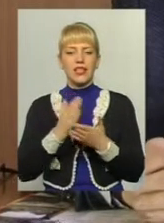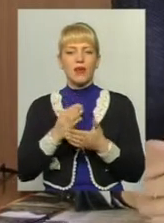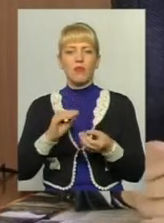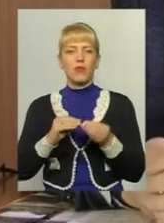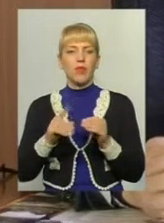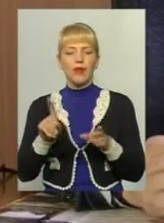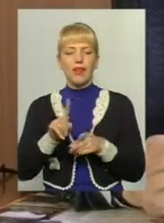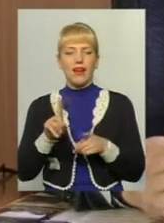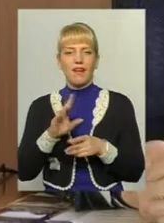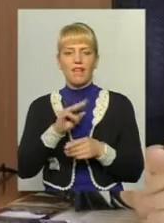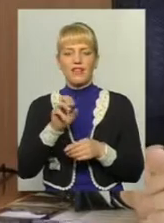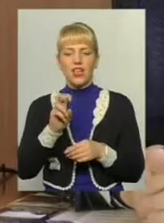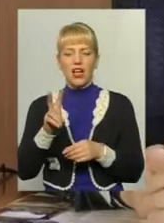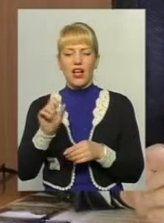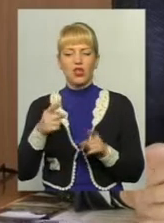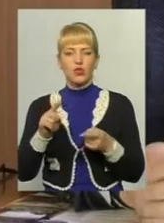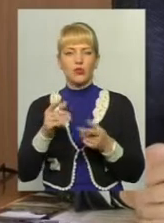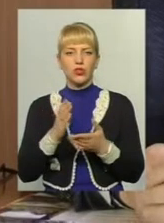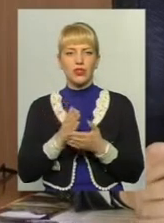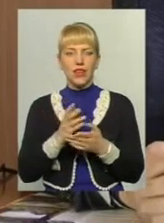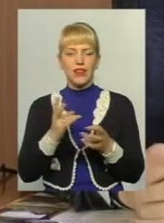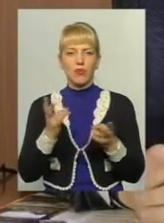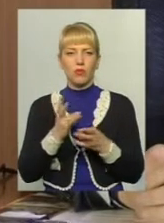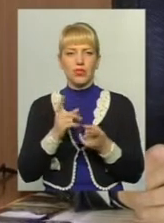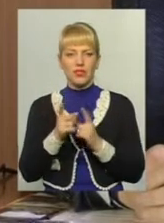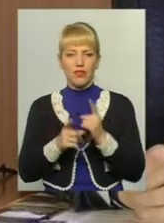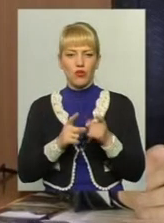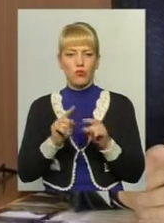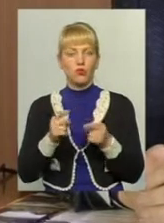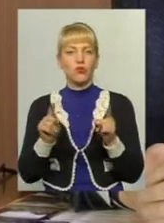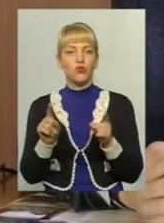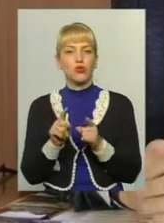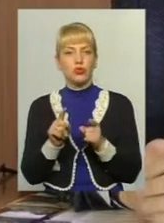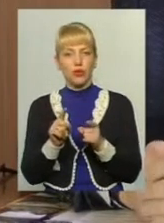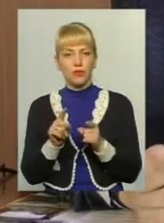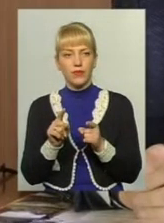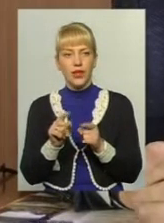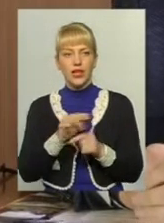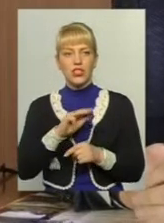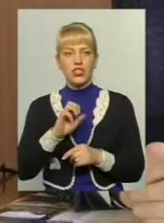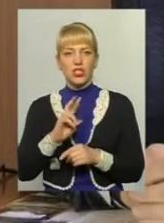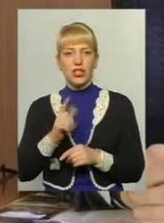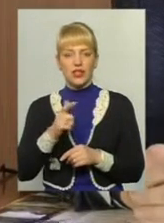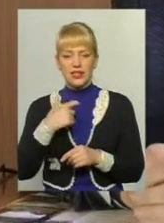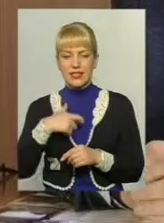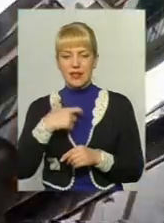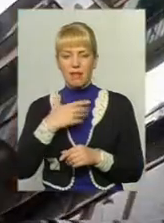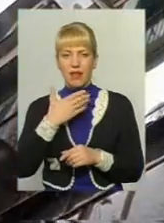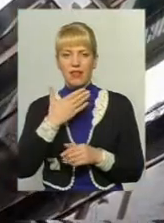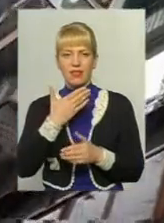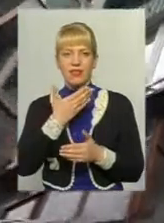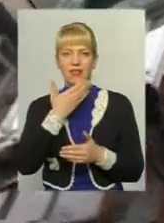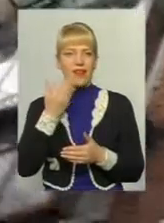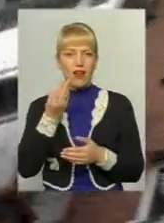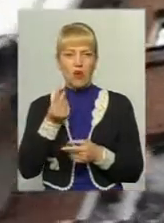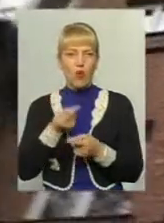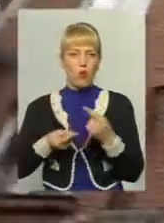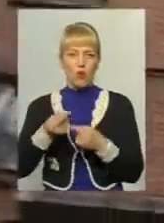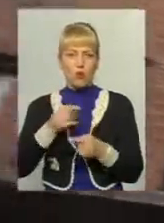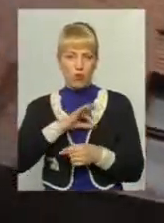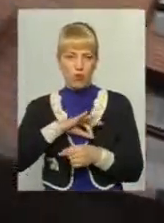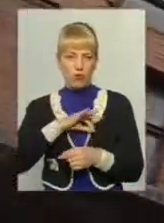Ми плануємо зробити так, щоб вони могли вестись і бути на самоокупаємості. Зараз ЖЕКи наші, чому от